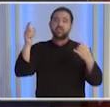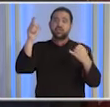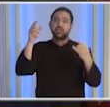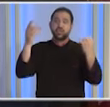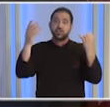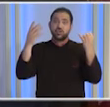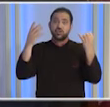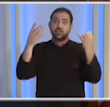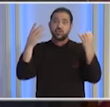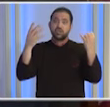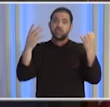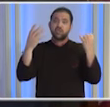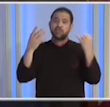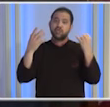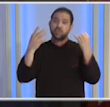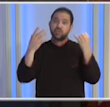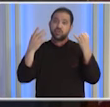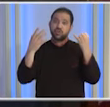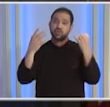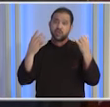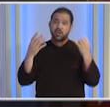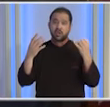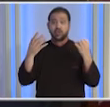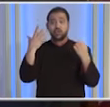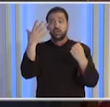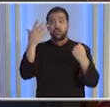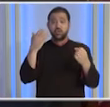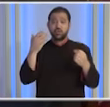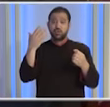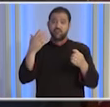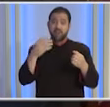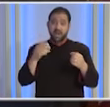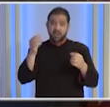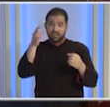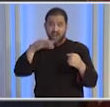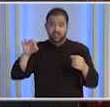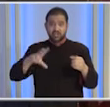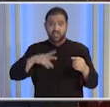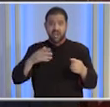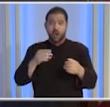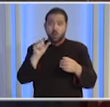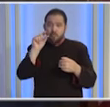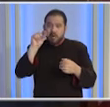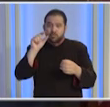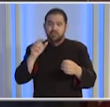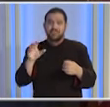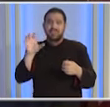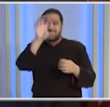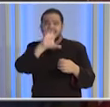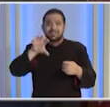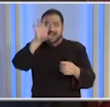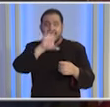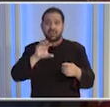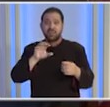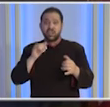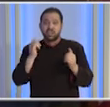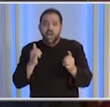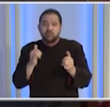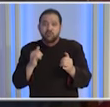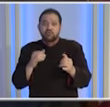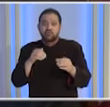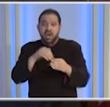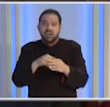străinii, francezii coboruse la 60, la 75 și urcase procentual. Și dacă în ritmul